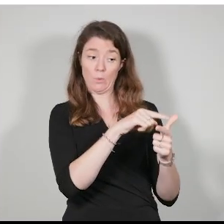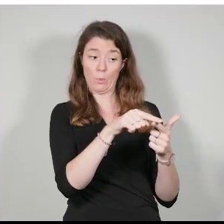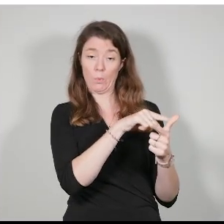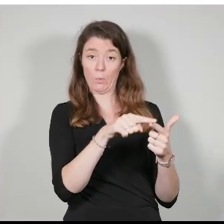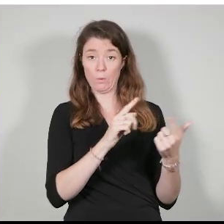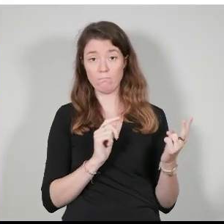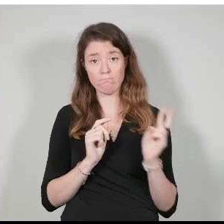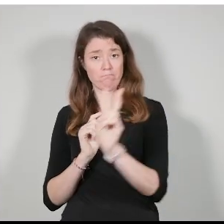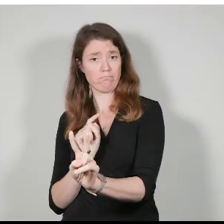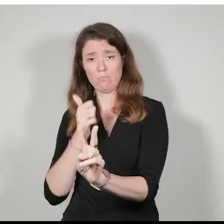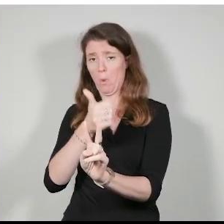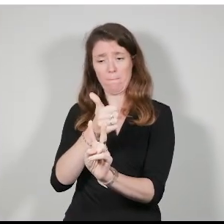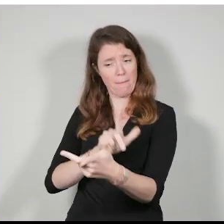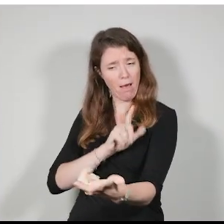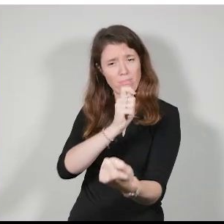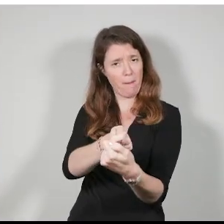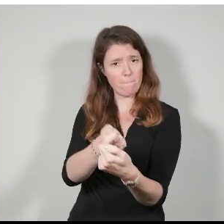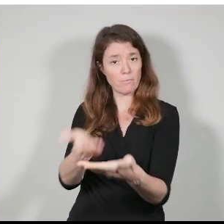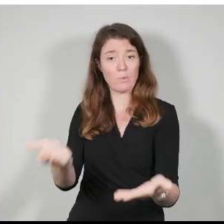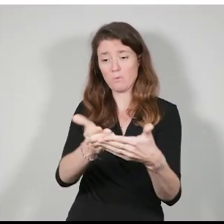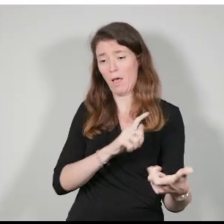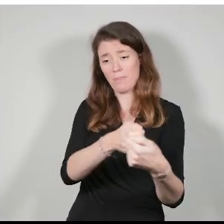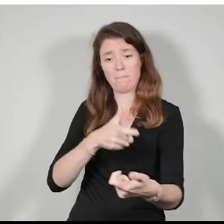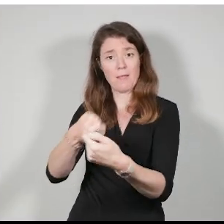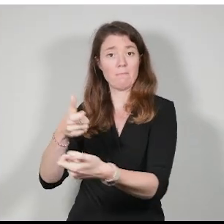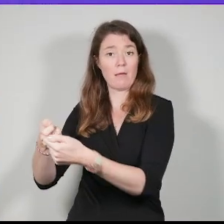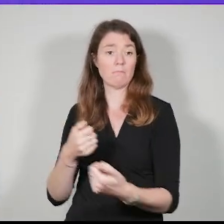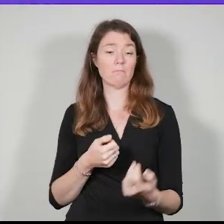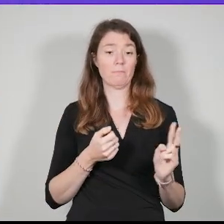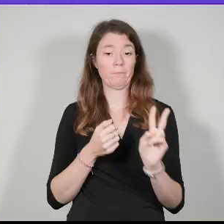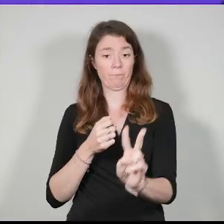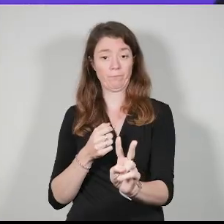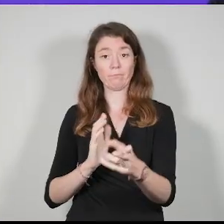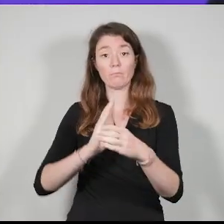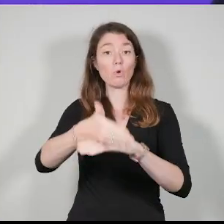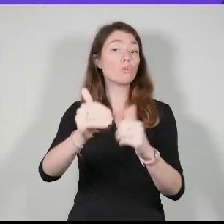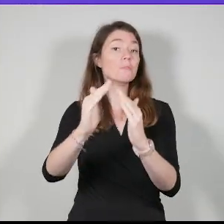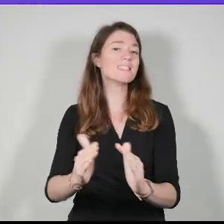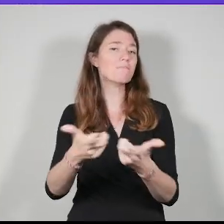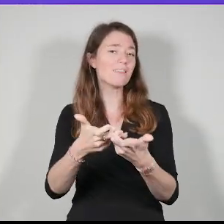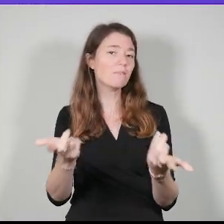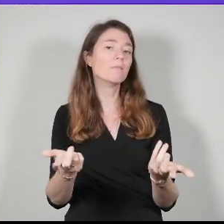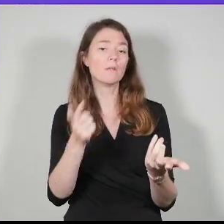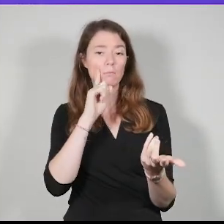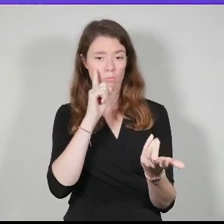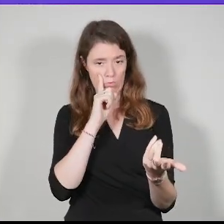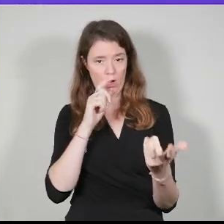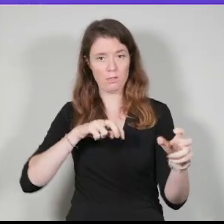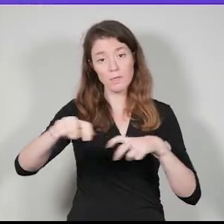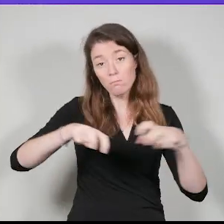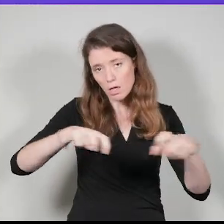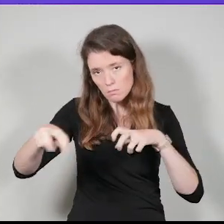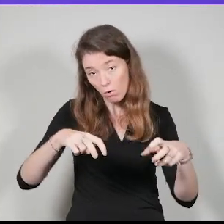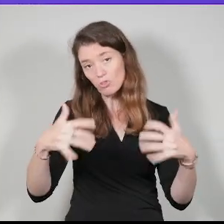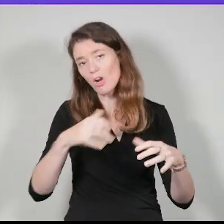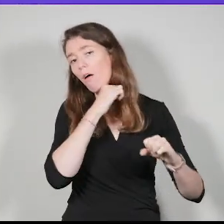va complètement s'adapter aux situations. Donc déjà en allant principalement faire des visites à domicile, parce que le déplacement en soi est une